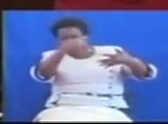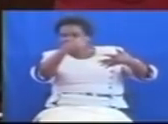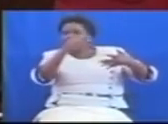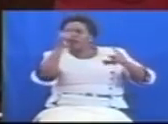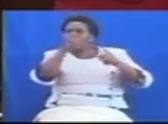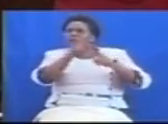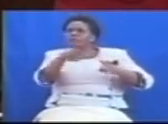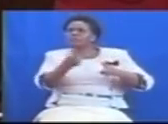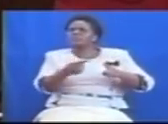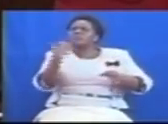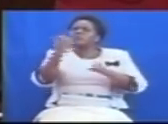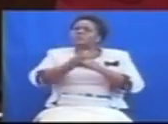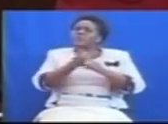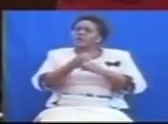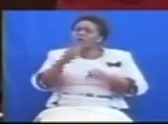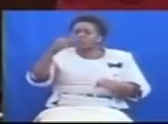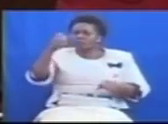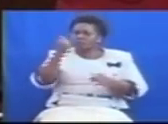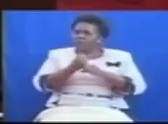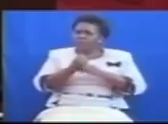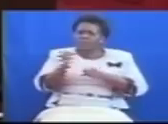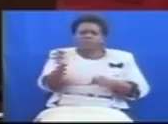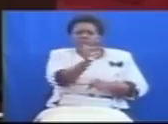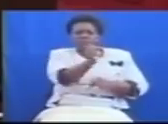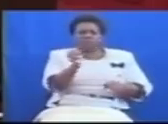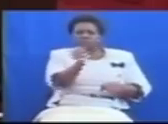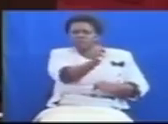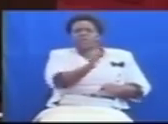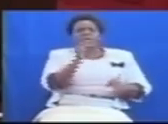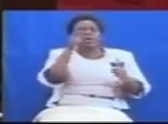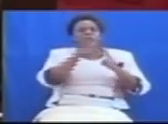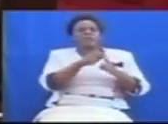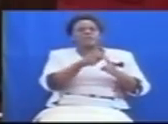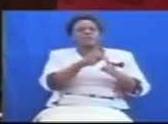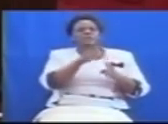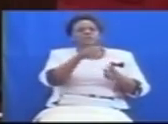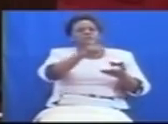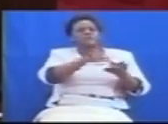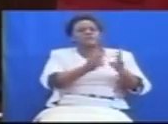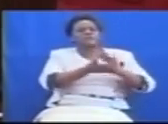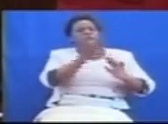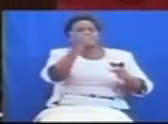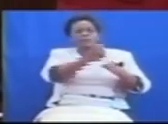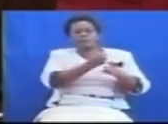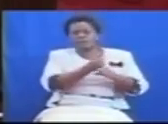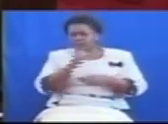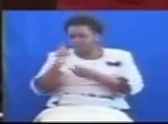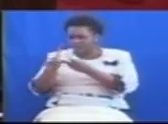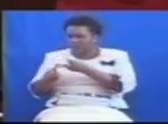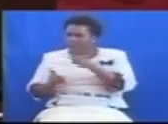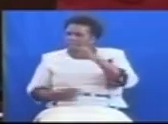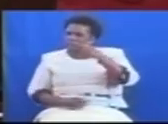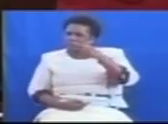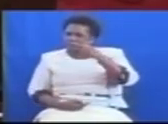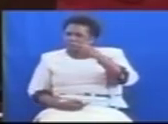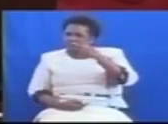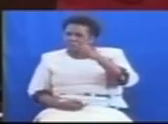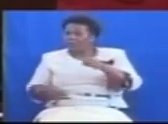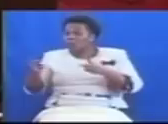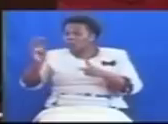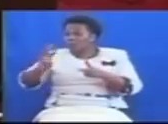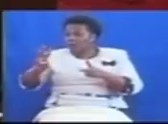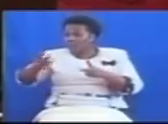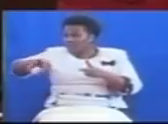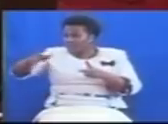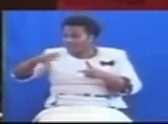kufanya kazi. Swali la pili, kwa kuwa wilaya Igunga pamoja na jimbo la Igunga